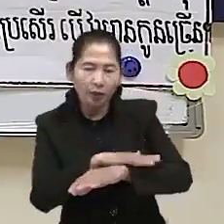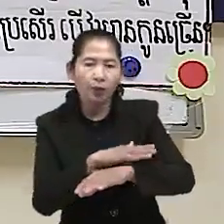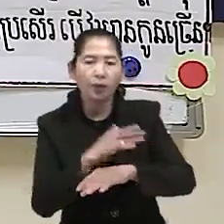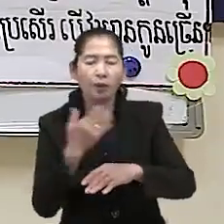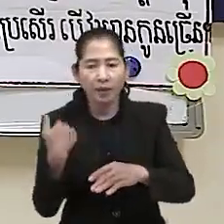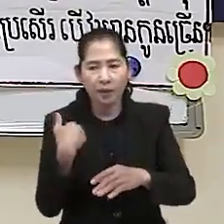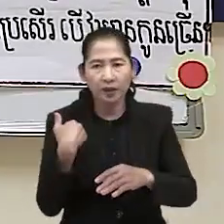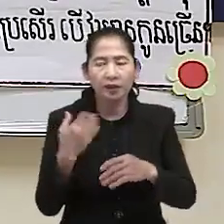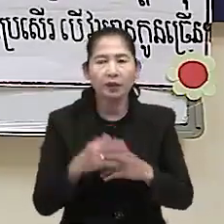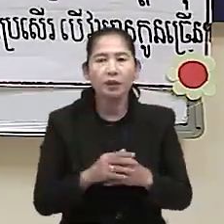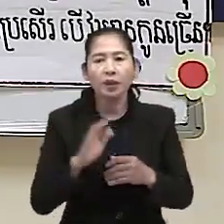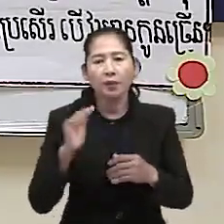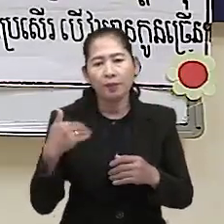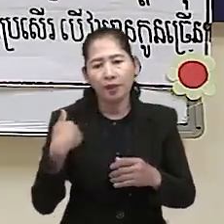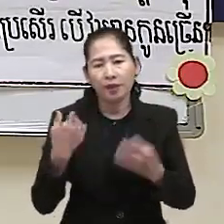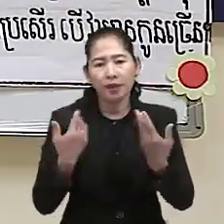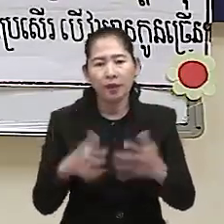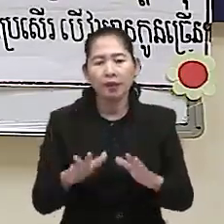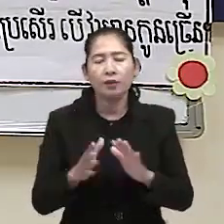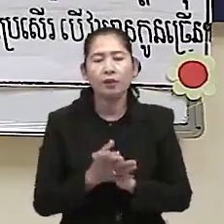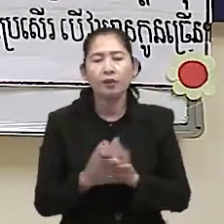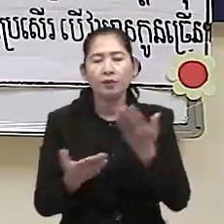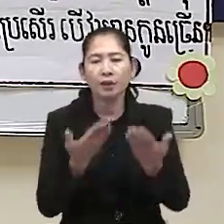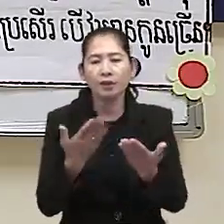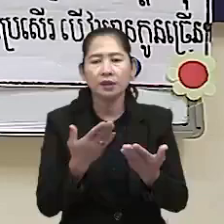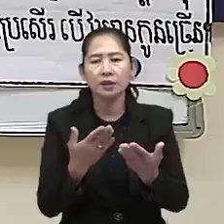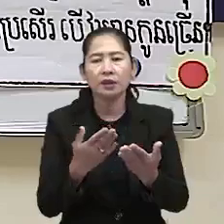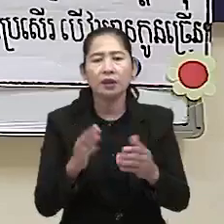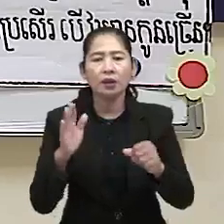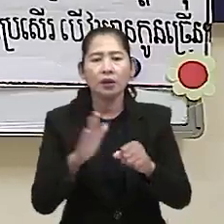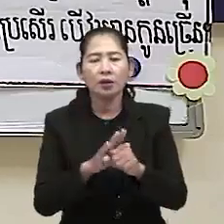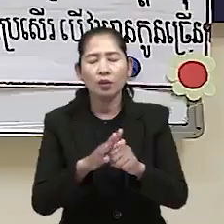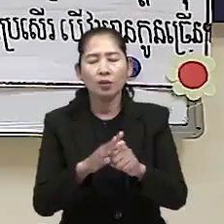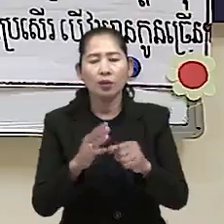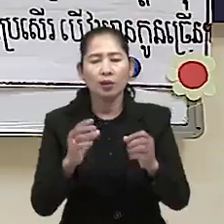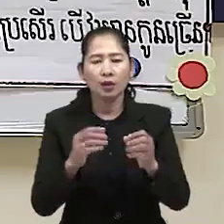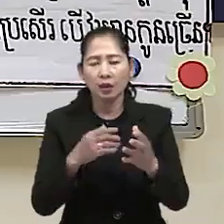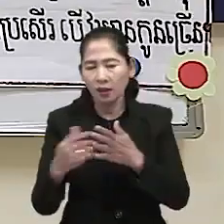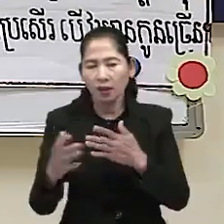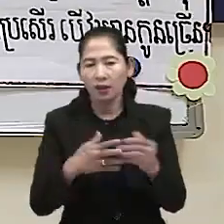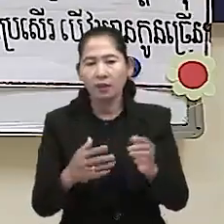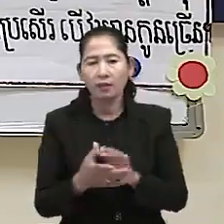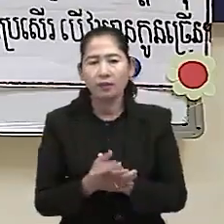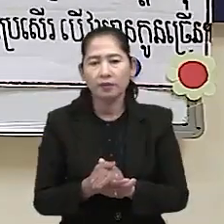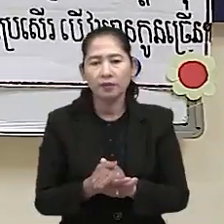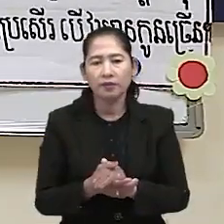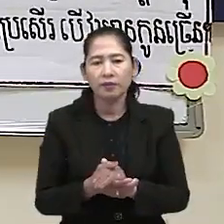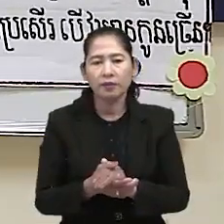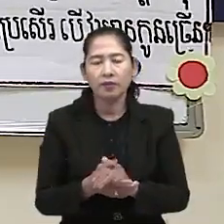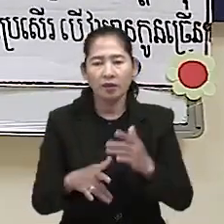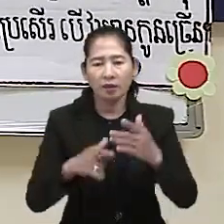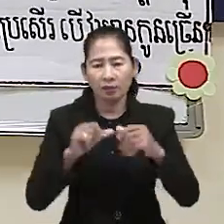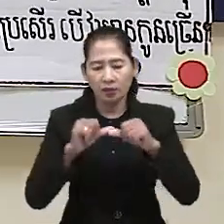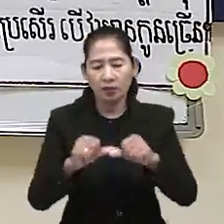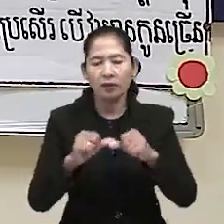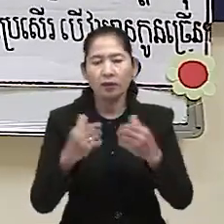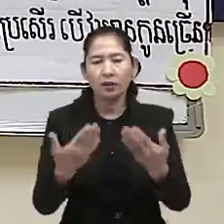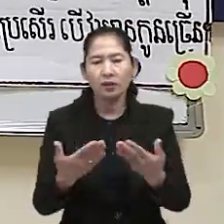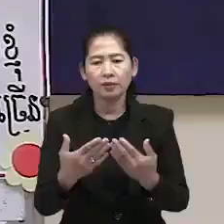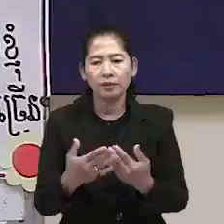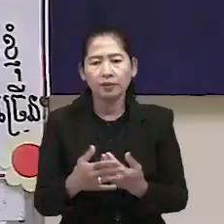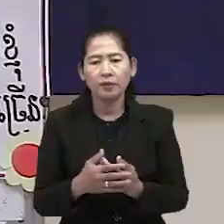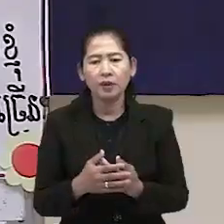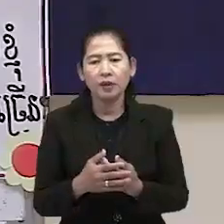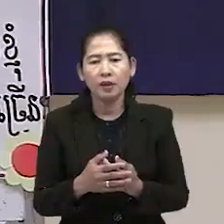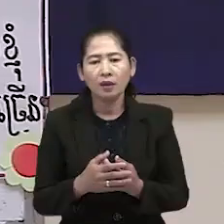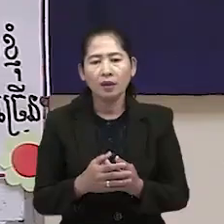អីកូនចាមានអស់ហើយណាកូនណាបើសិនជាមិនបានគ្រប់ខាងនេះក៏បានដែរបន្តទៀតកូន